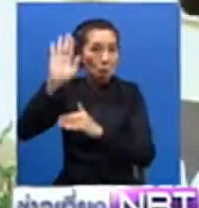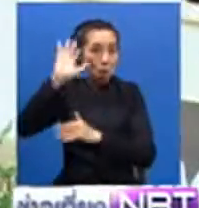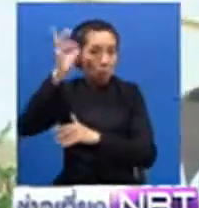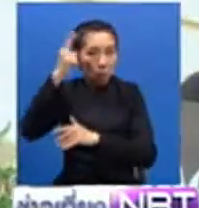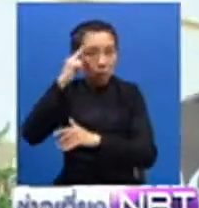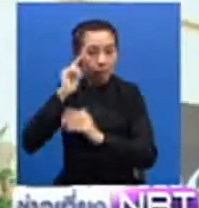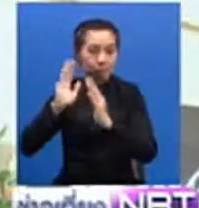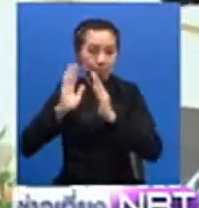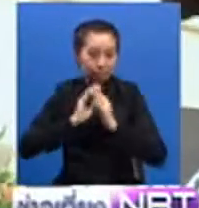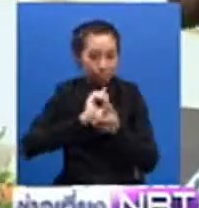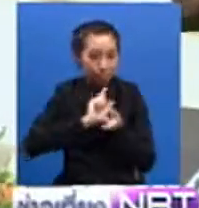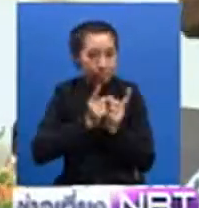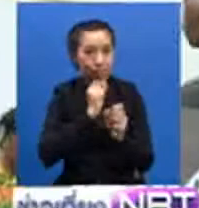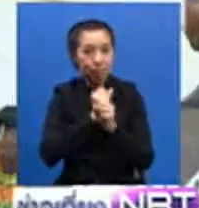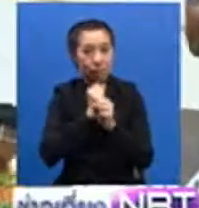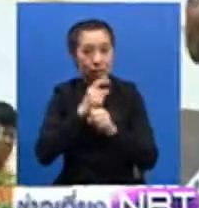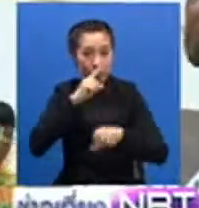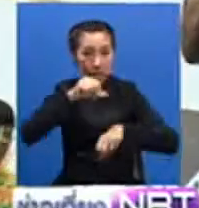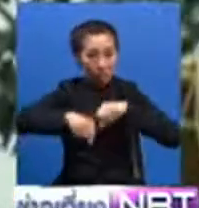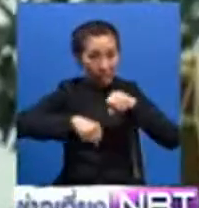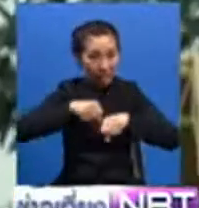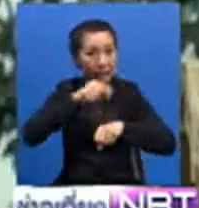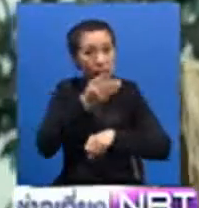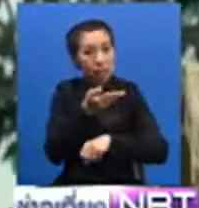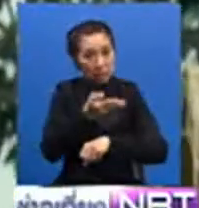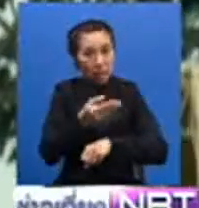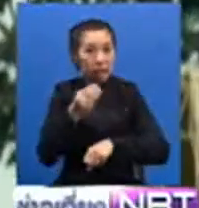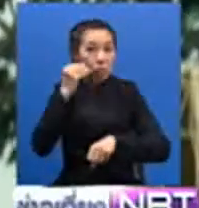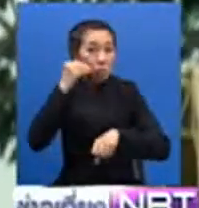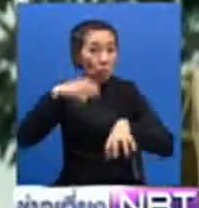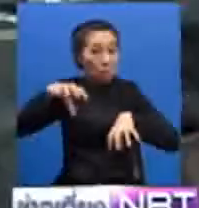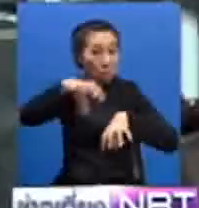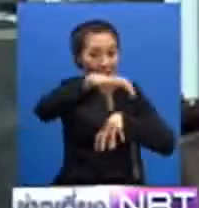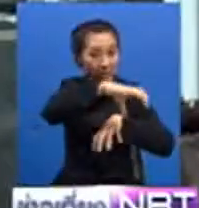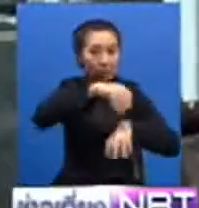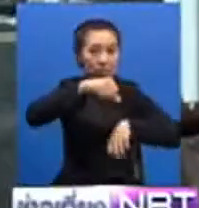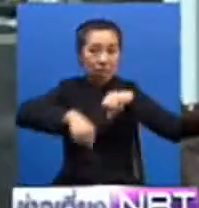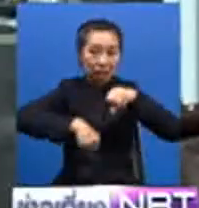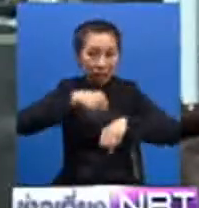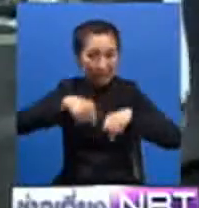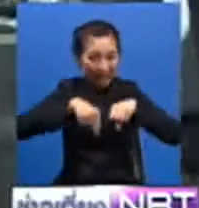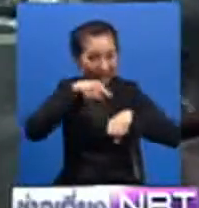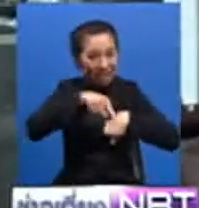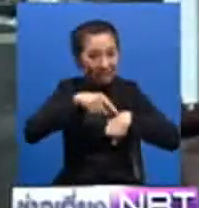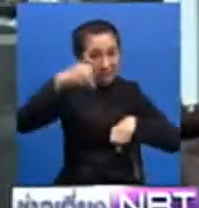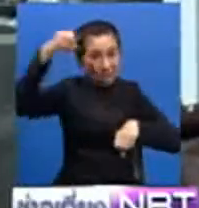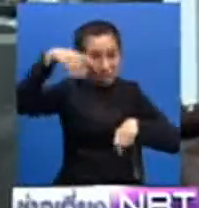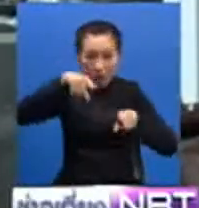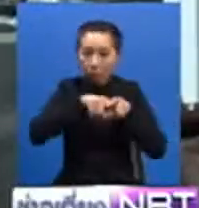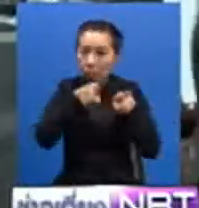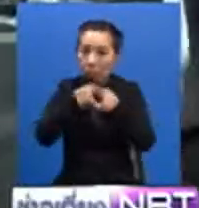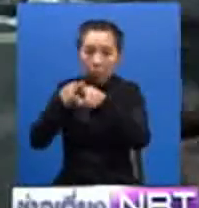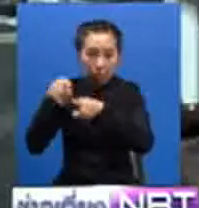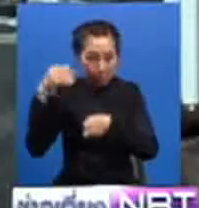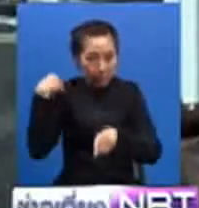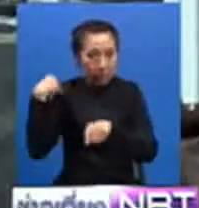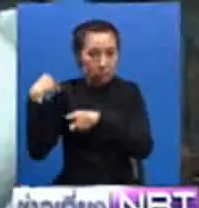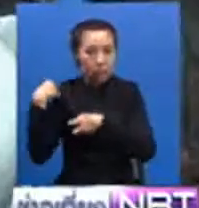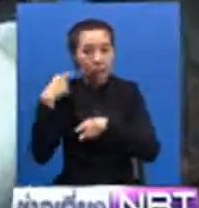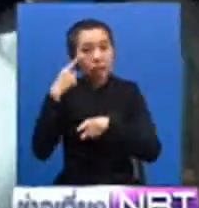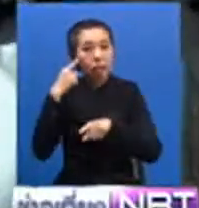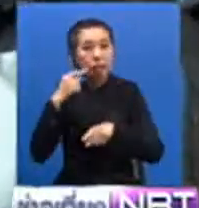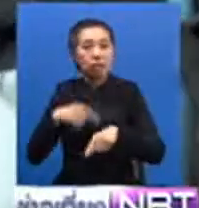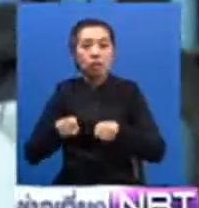ยจักรยานพลังงานทดแทนที่มีแทบทุกหลังคาเรือนในหมู่บ้านวังฉนางใต้ตำบลท้ายดงจังหวัดเพชรบูรณ์ซึ่งชาวบ้านจ